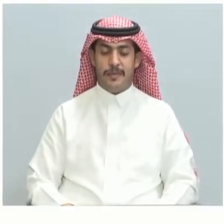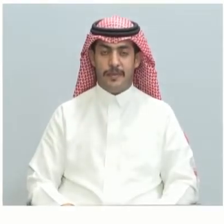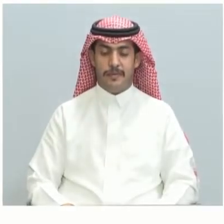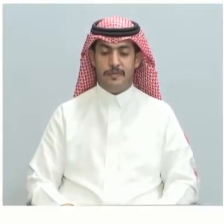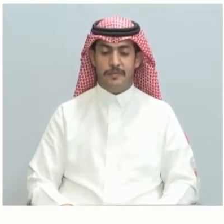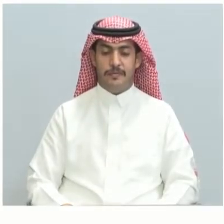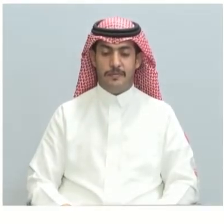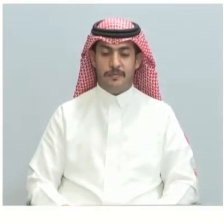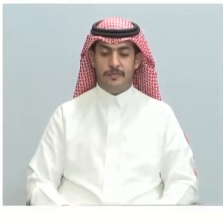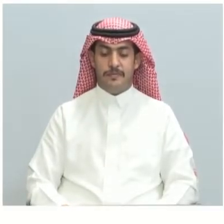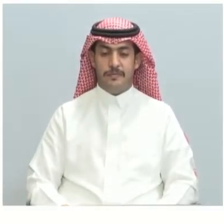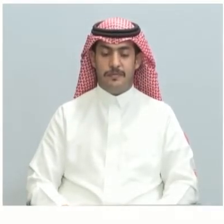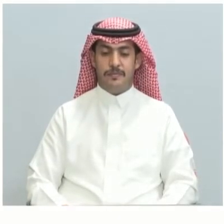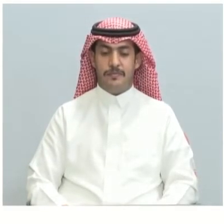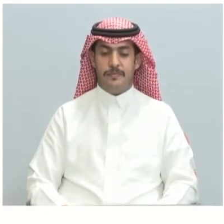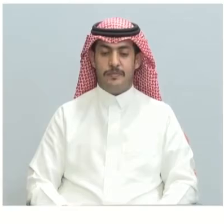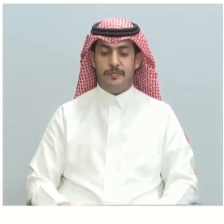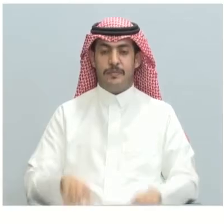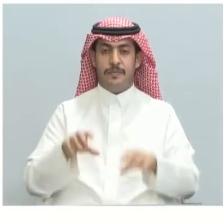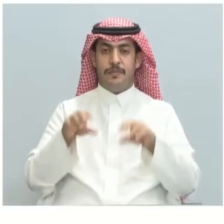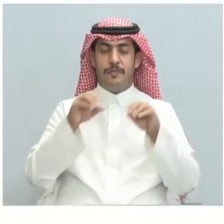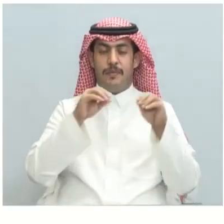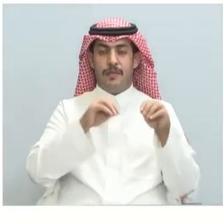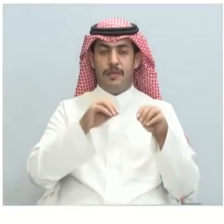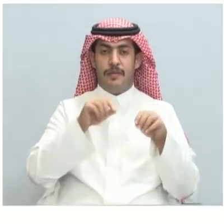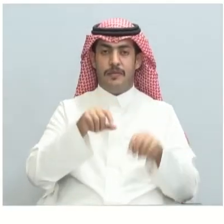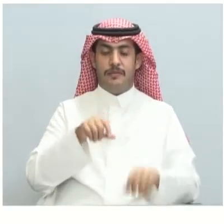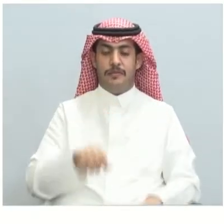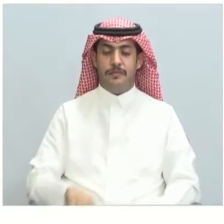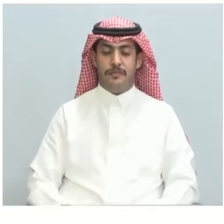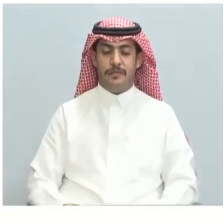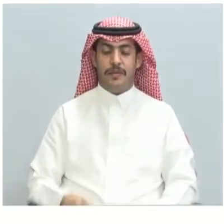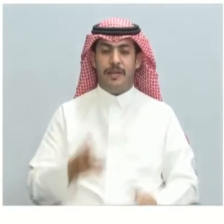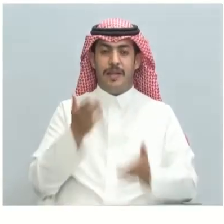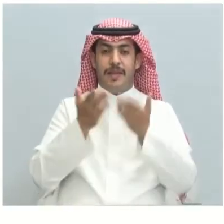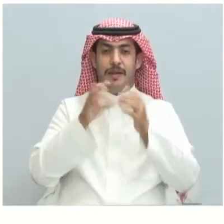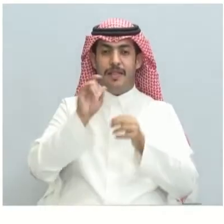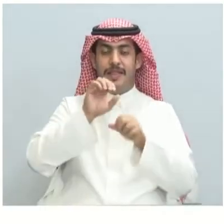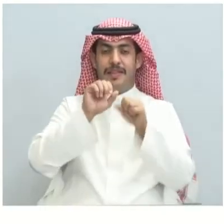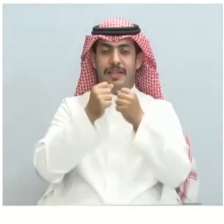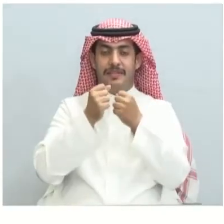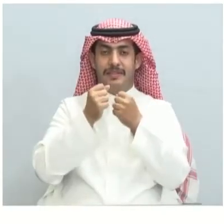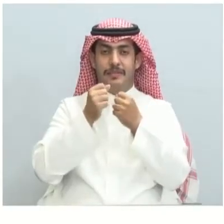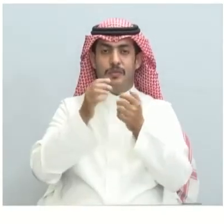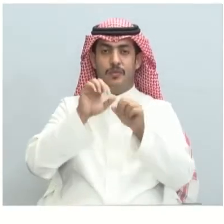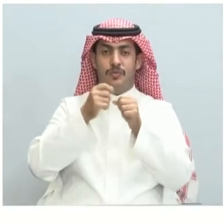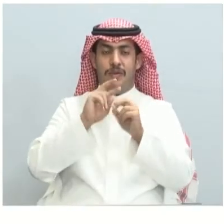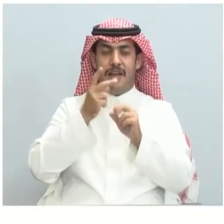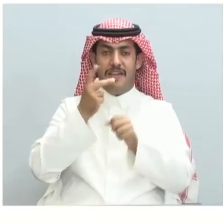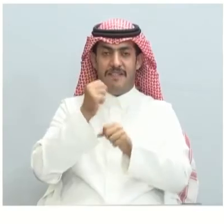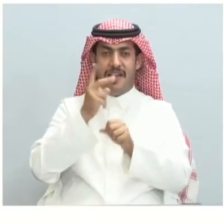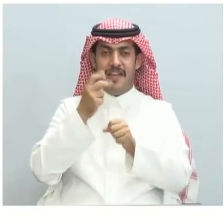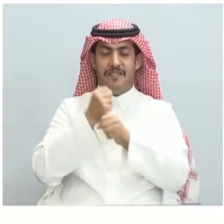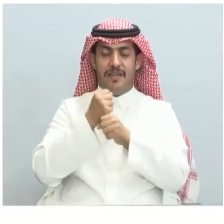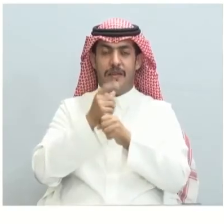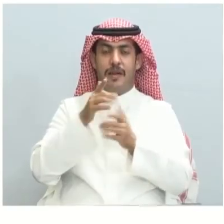الان نمسح وننتقل ابنائي وبناتي الى هذا الايضاح قيمه الاعداد الكسريه والكسور غير فعليه